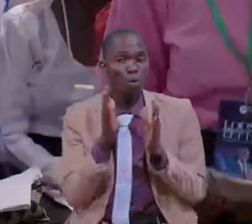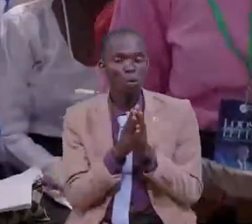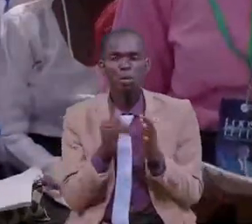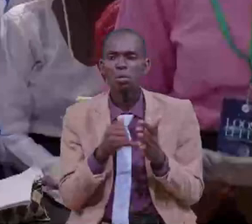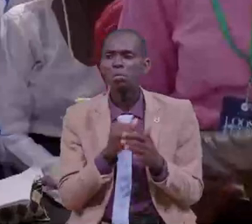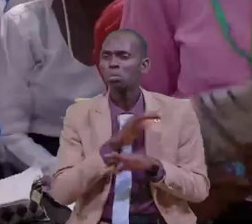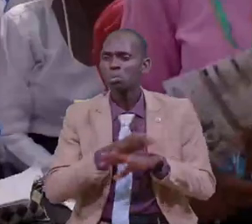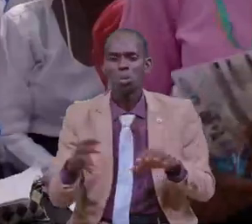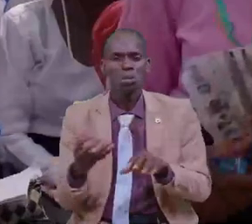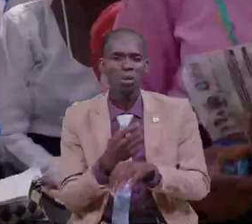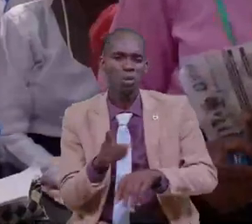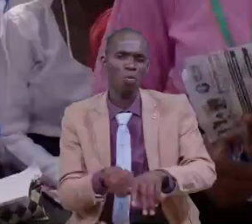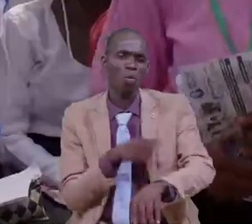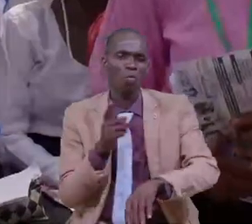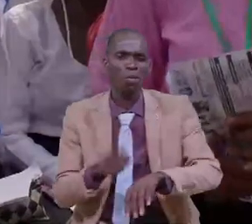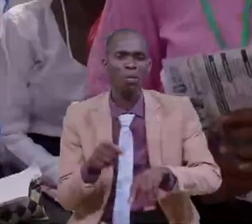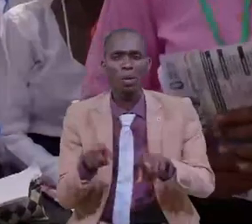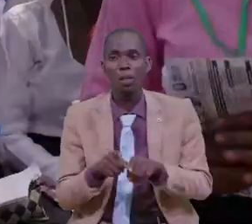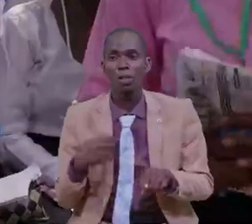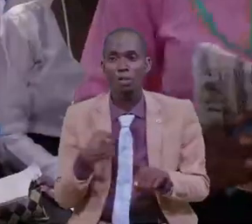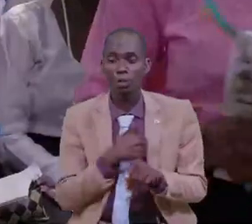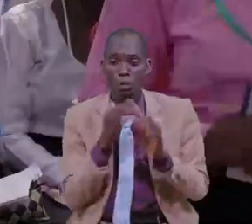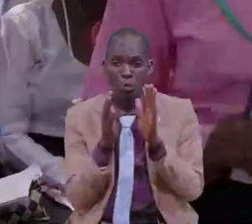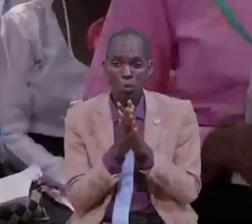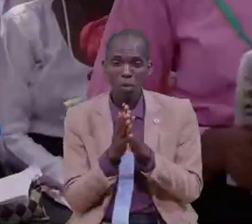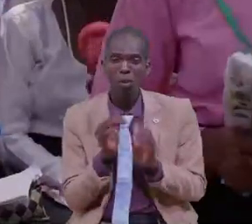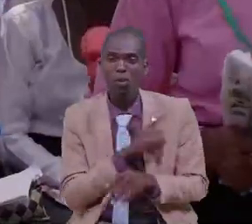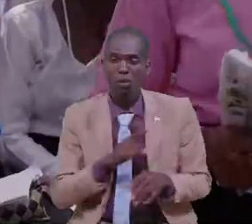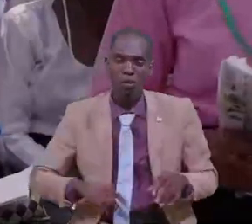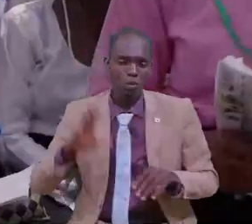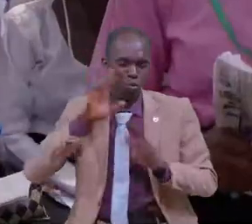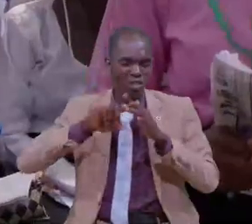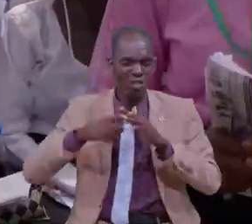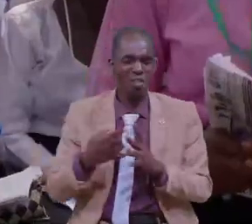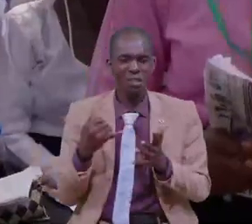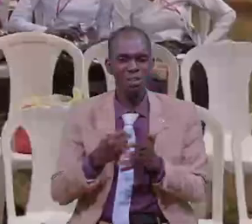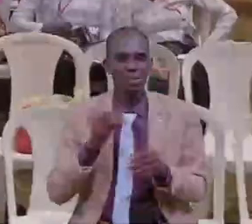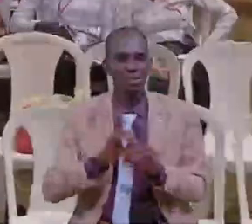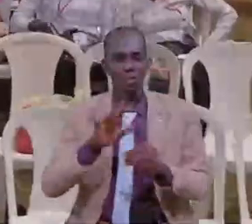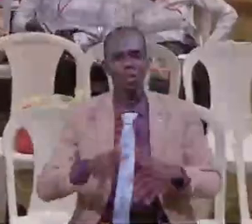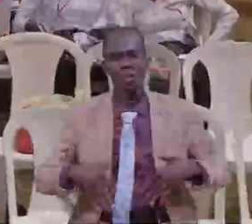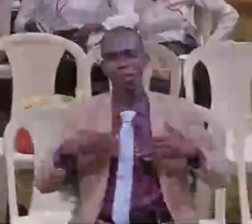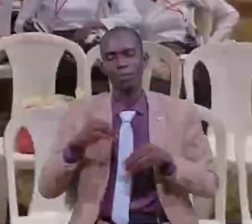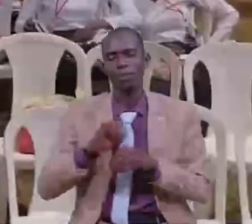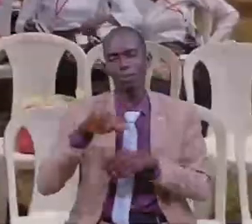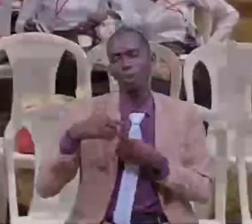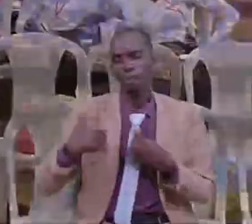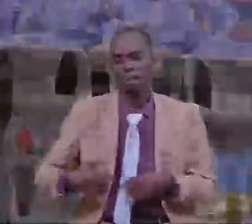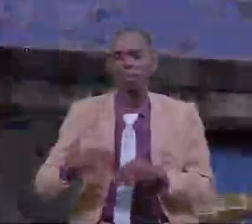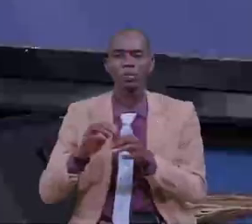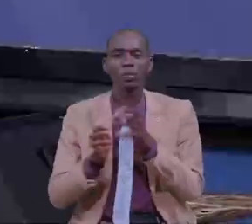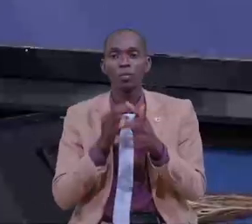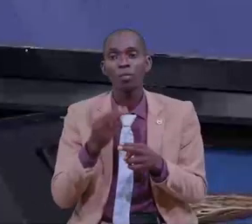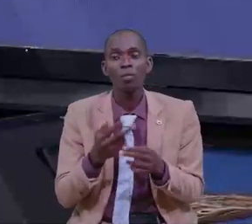Nous allons prier. Ça ne va pas prendre assez de temps comme nous prions. Le Seigneur va l'accomplir dans ta vie au nom de